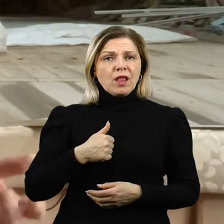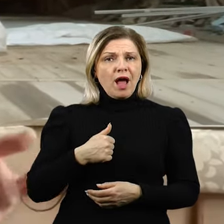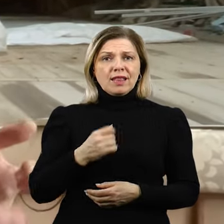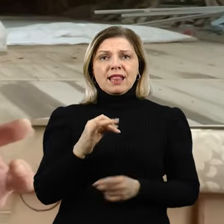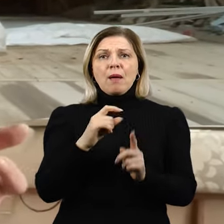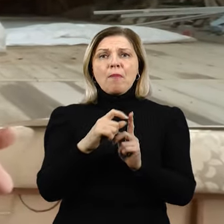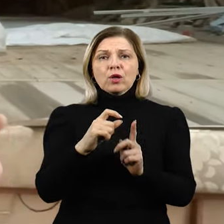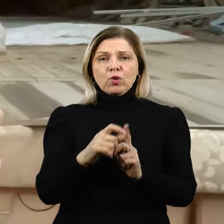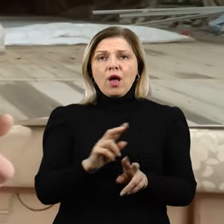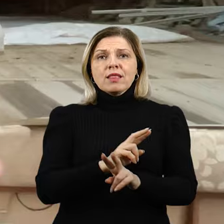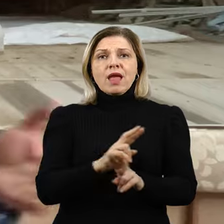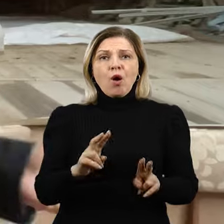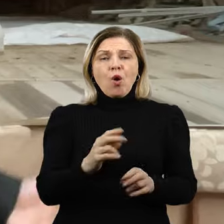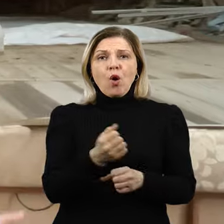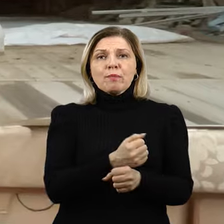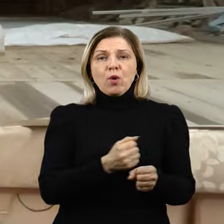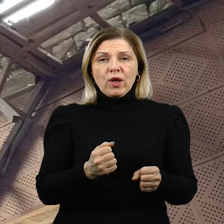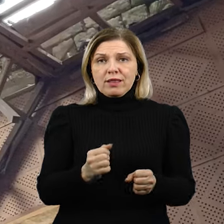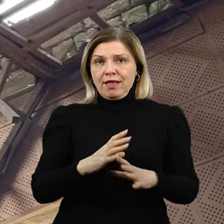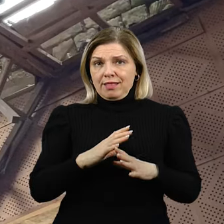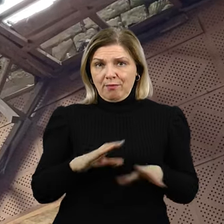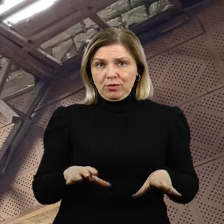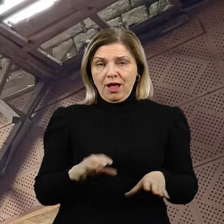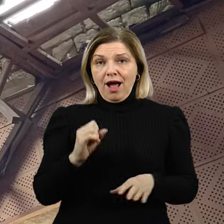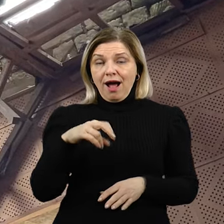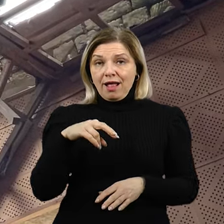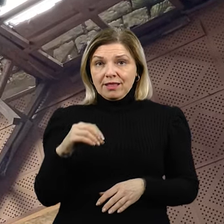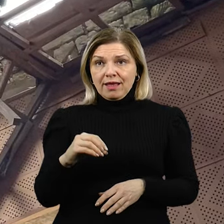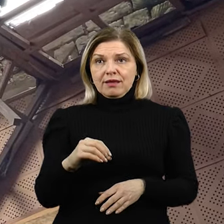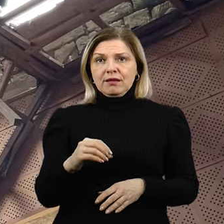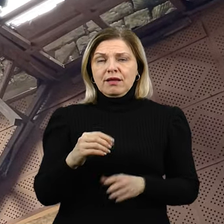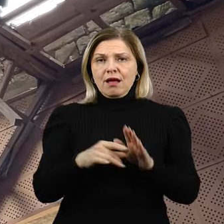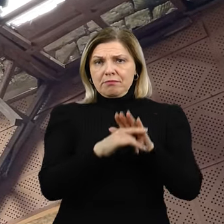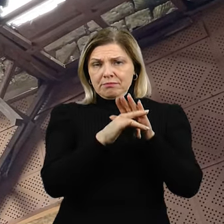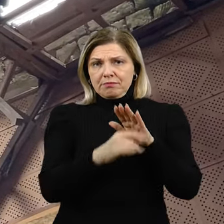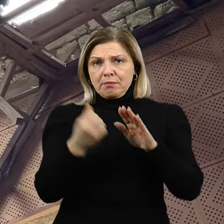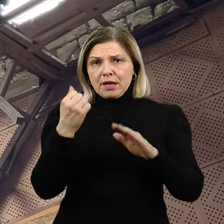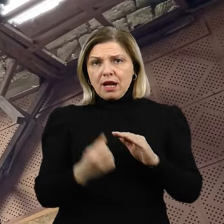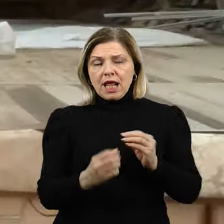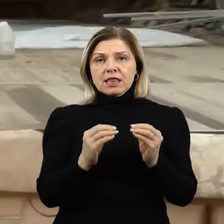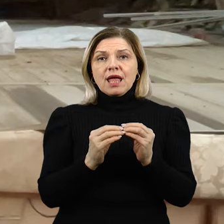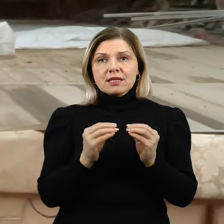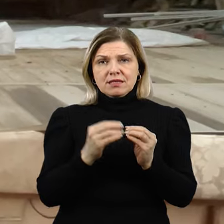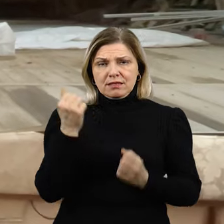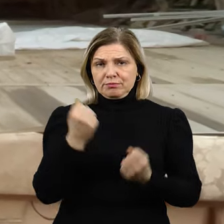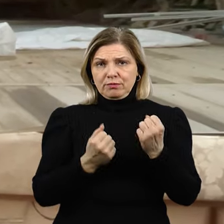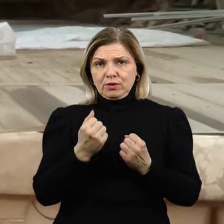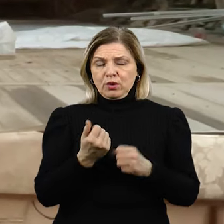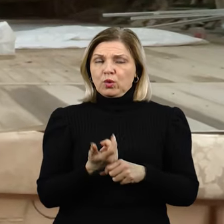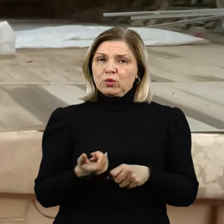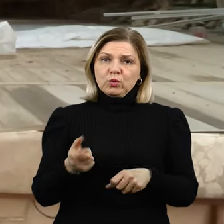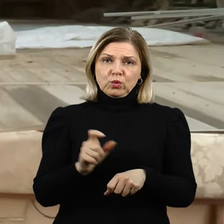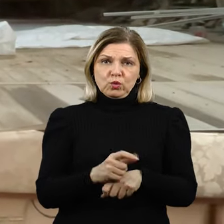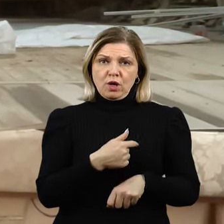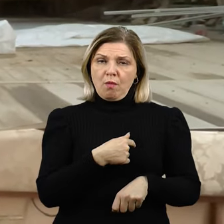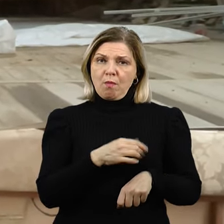патрона, ніякого зброєна не знаходилось. Але прилетіло 10 прильотів. Дуже-дуже боліло,